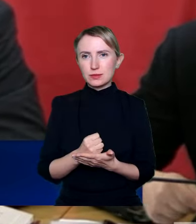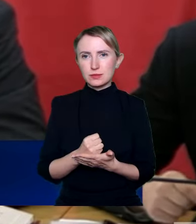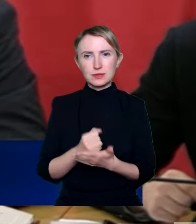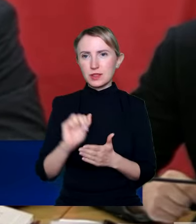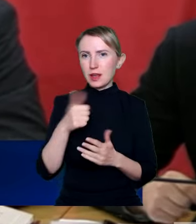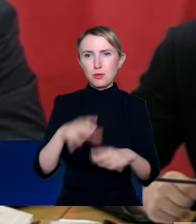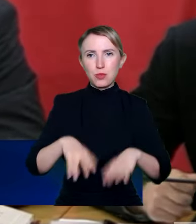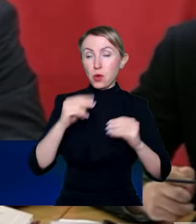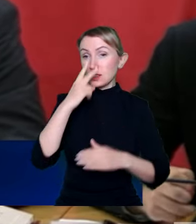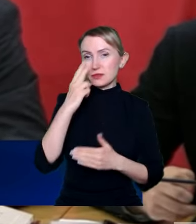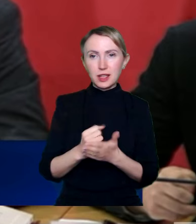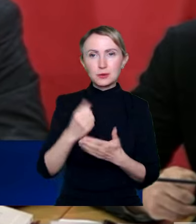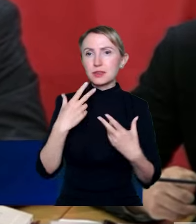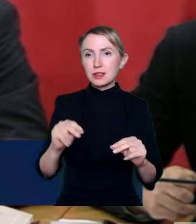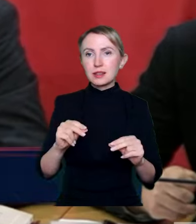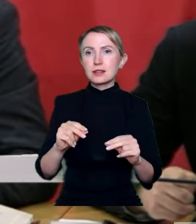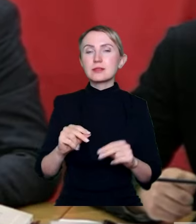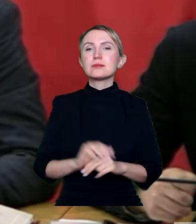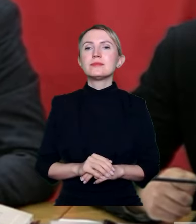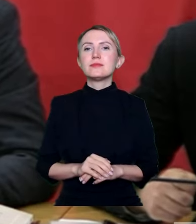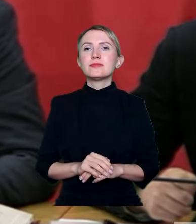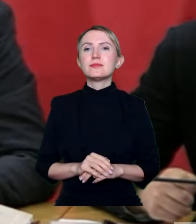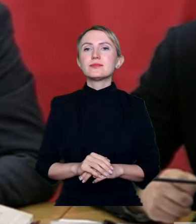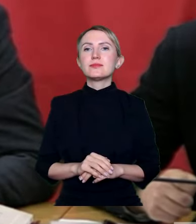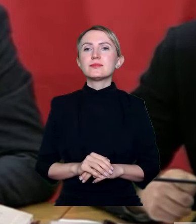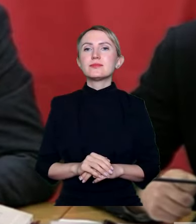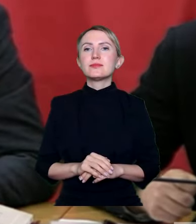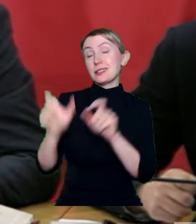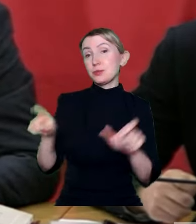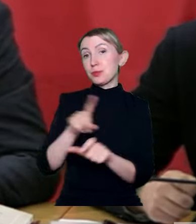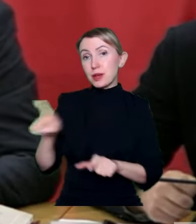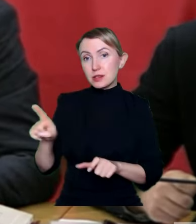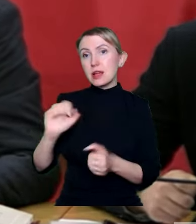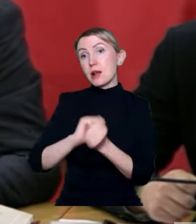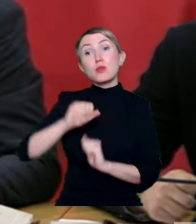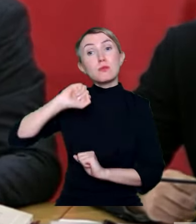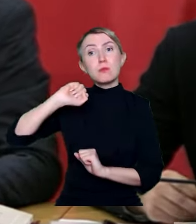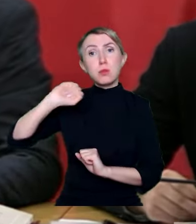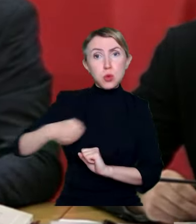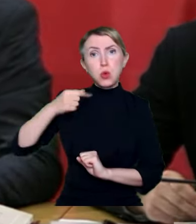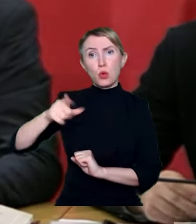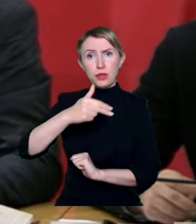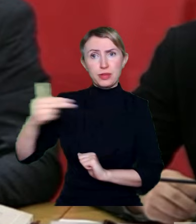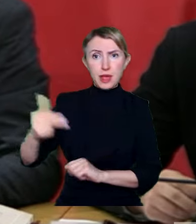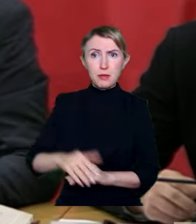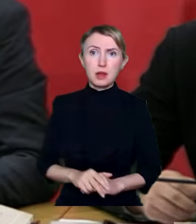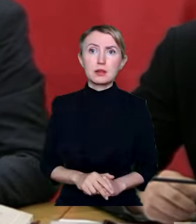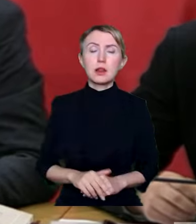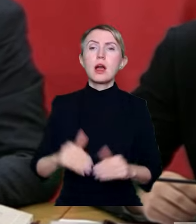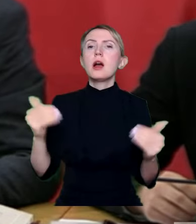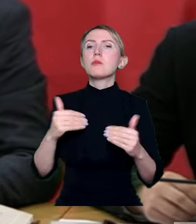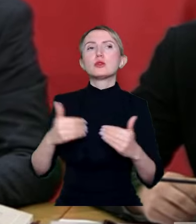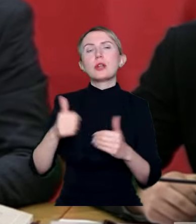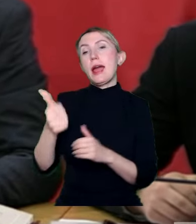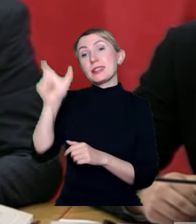kolejności na świadków, tylko na ekspertów czy biegłych. Na przykład być może ciekawa ekspertyza pana